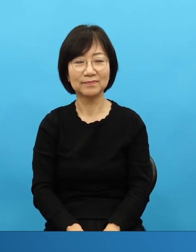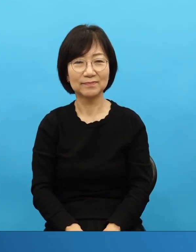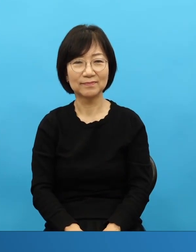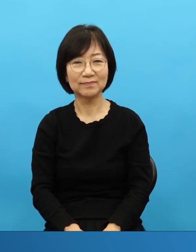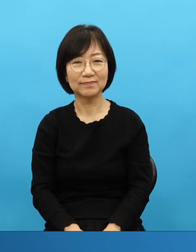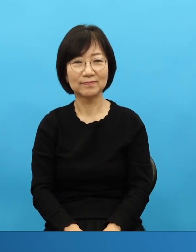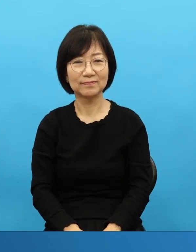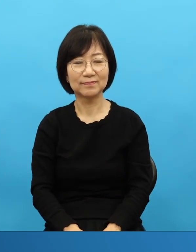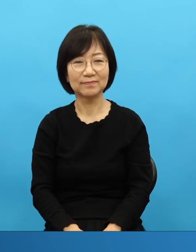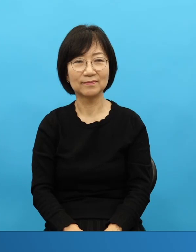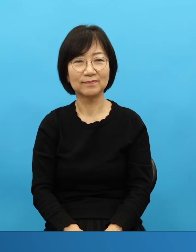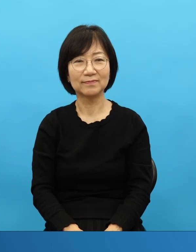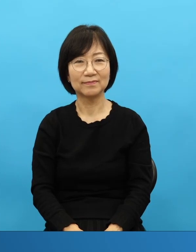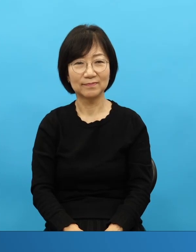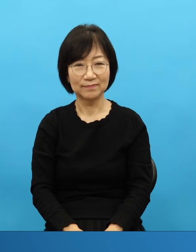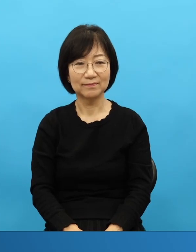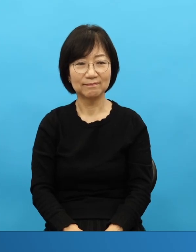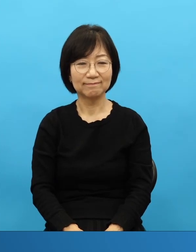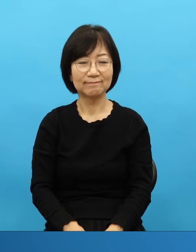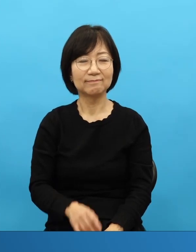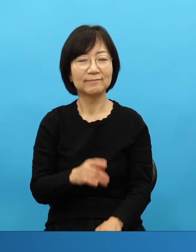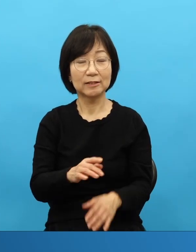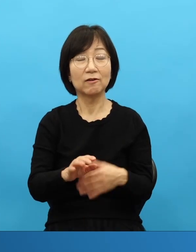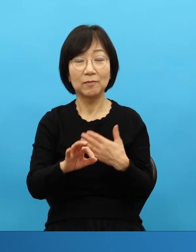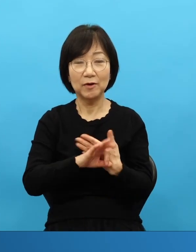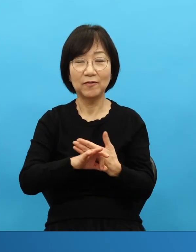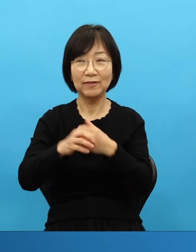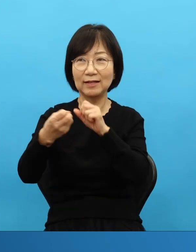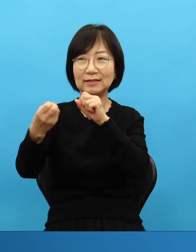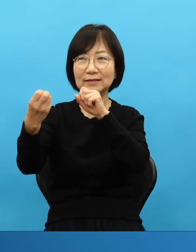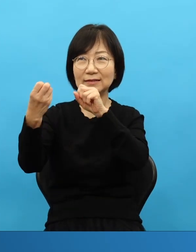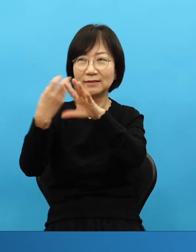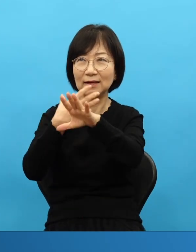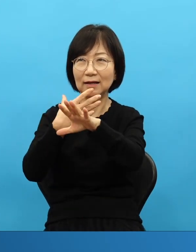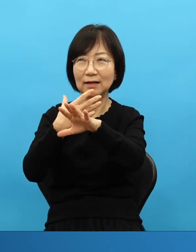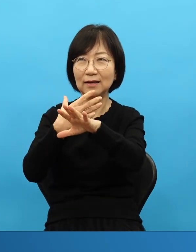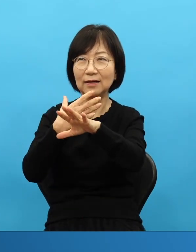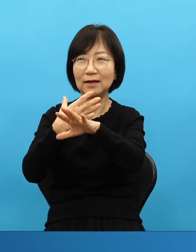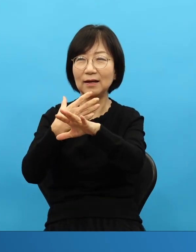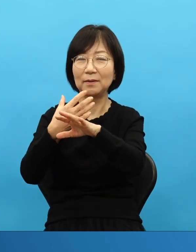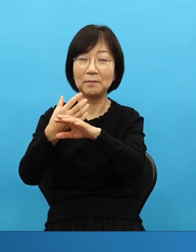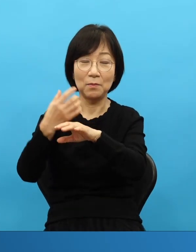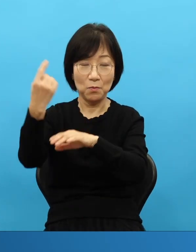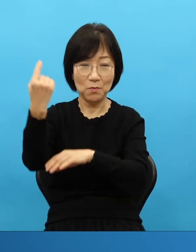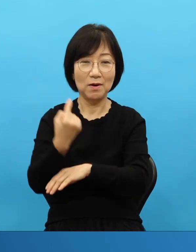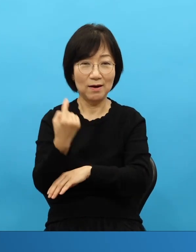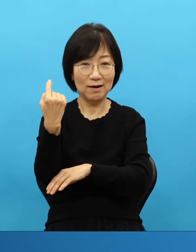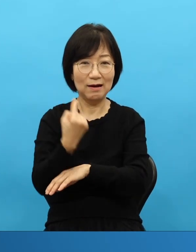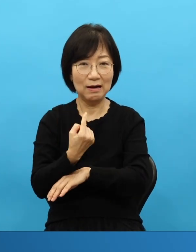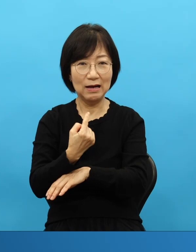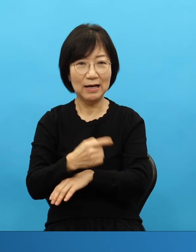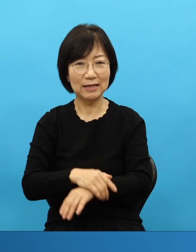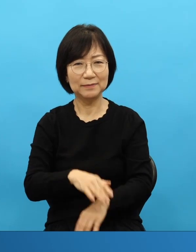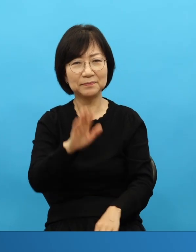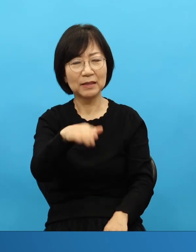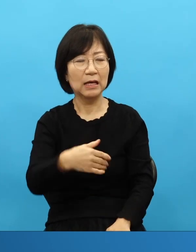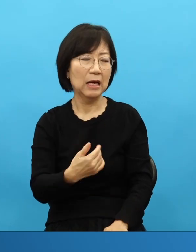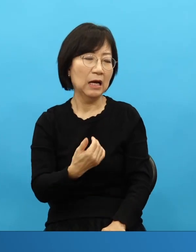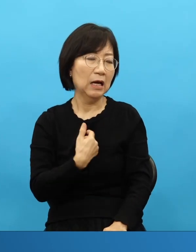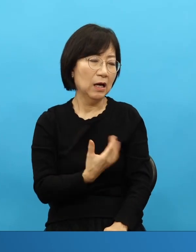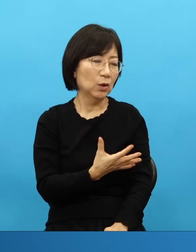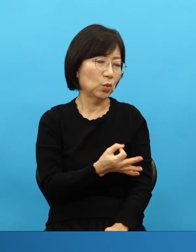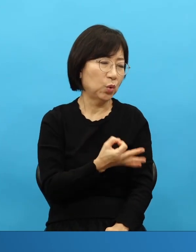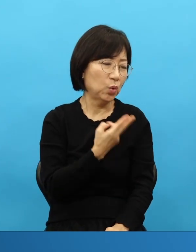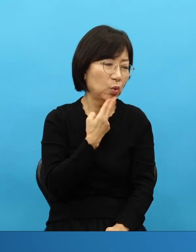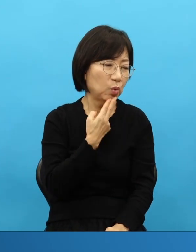this. 응답이 보이기 시작합니다. Then you will begin to see answers. 내 돈도 없는데 헌금 어떡하지? Oh, I 앞이 don't have- 캄캄해 아무것도 안 보여 그러면.